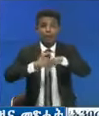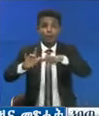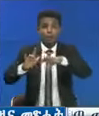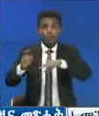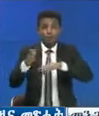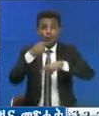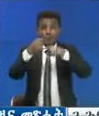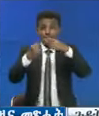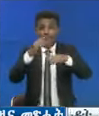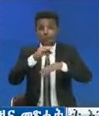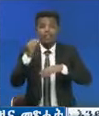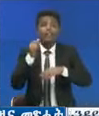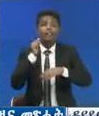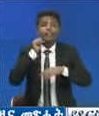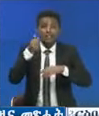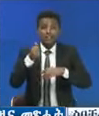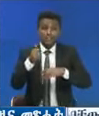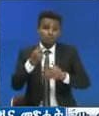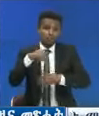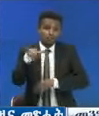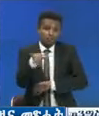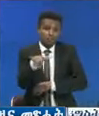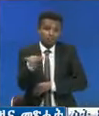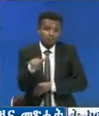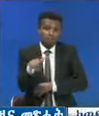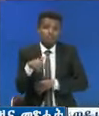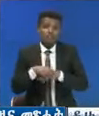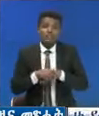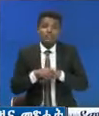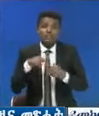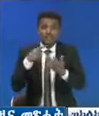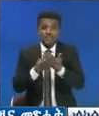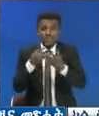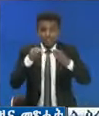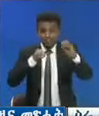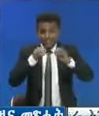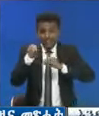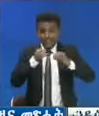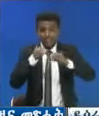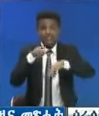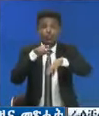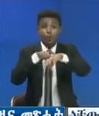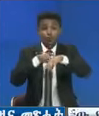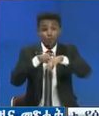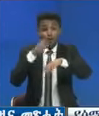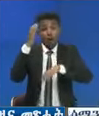የሄደውና ነገ ዋስትና የለንም ያለ መንጣቱ። እንዲህ ያለውን መንቀሳቀሻ ወቅቱን አውቆ